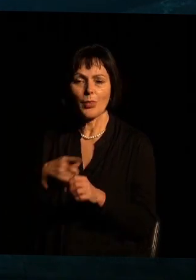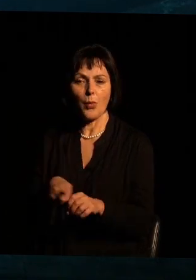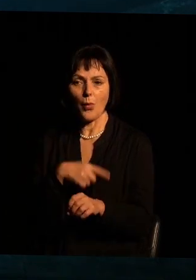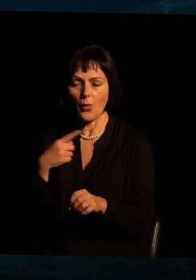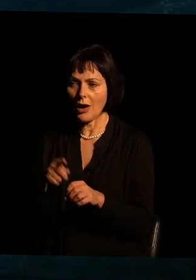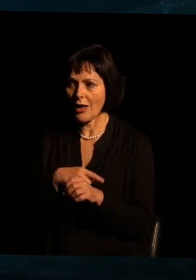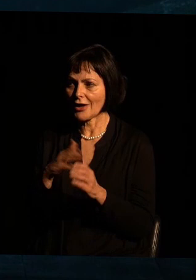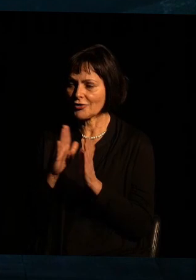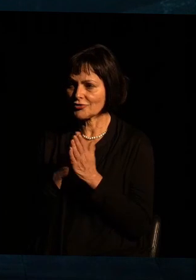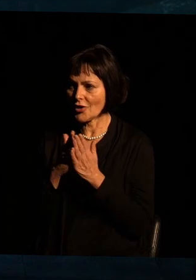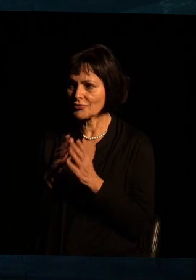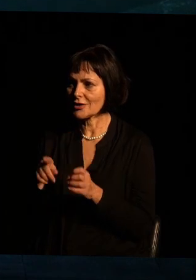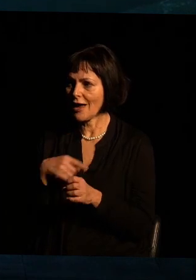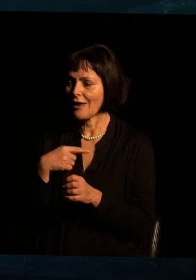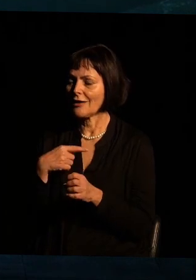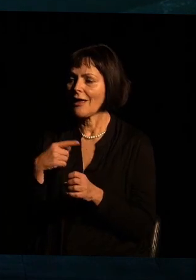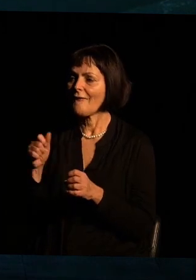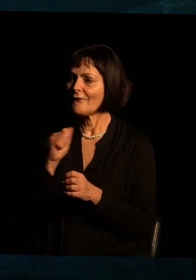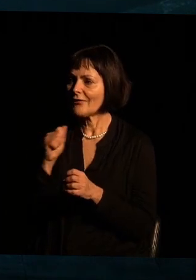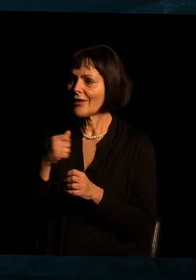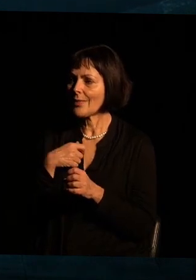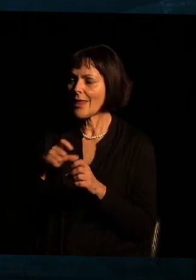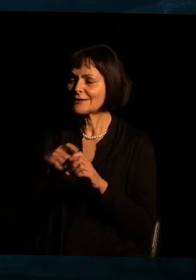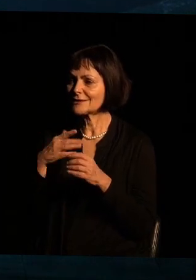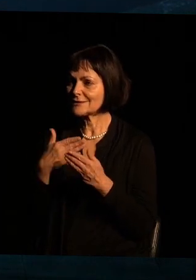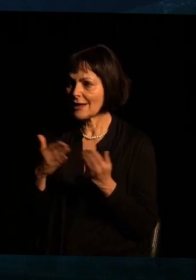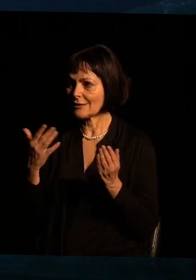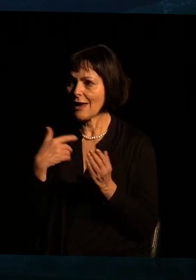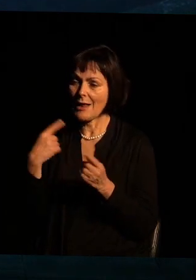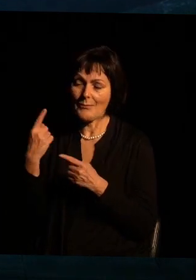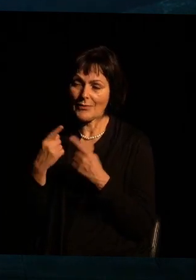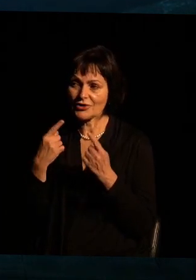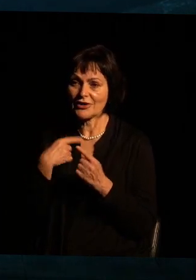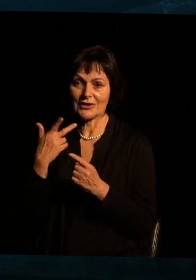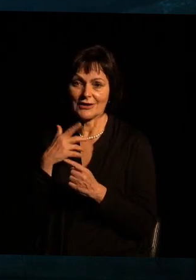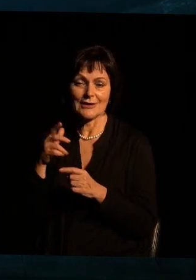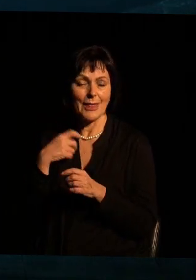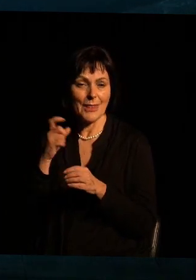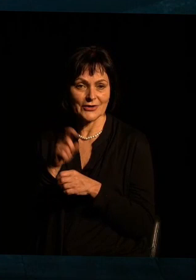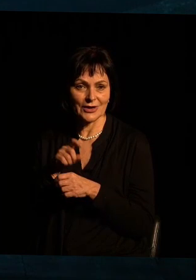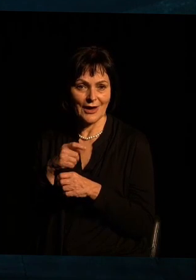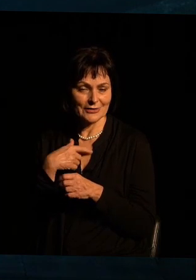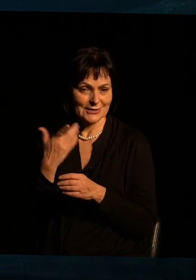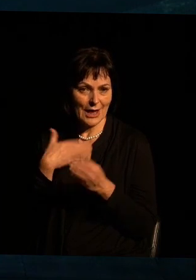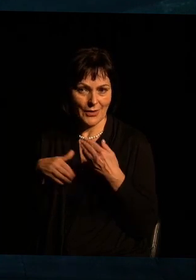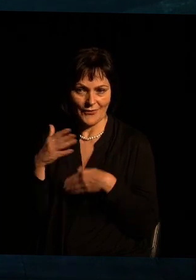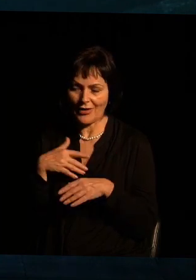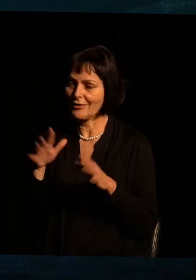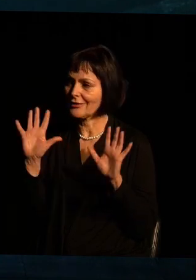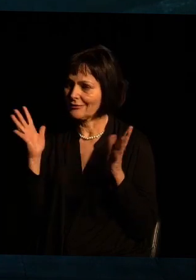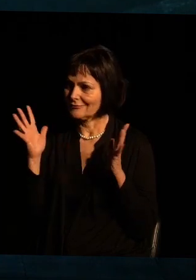jak tutaj jest książka Wywiad rzeka, to nam się tutaj robi wywiad rzeka na scenie, ale myślę, Rysiek, że nikt nie narzeka, prawda? Państwa nie narzekacie.